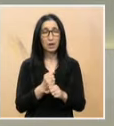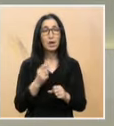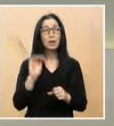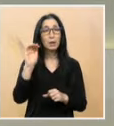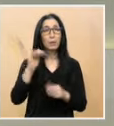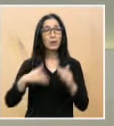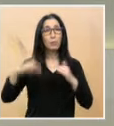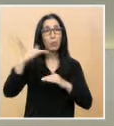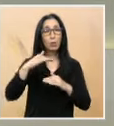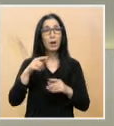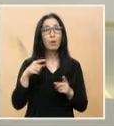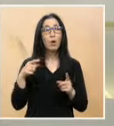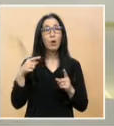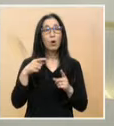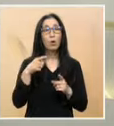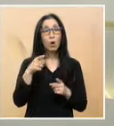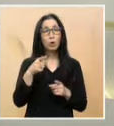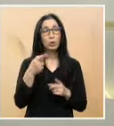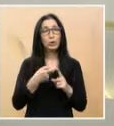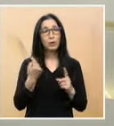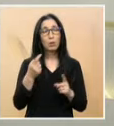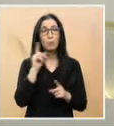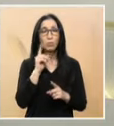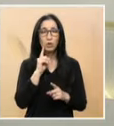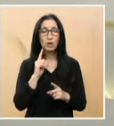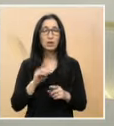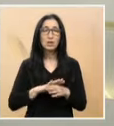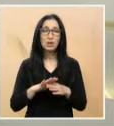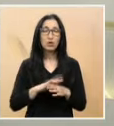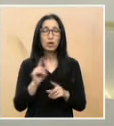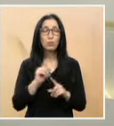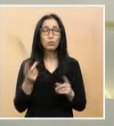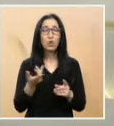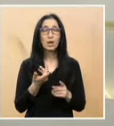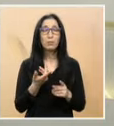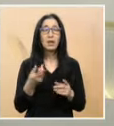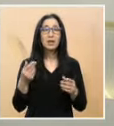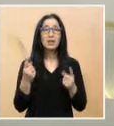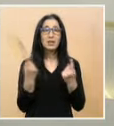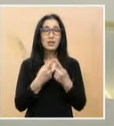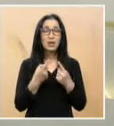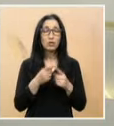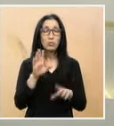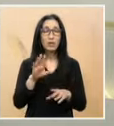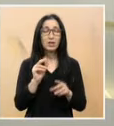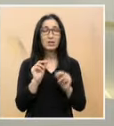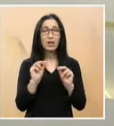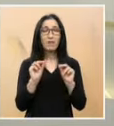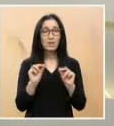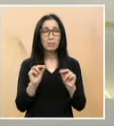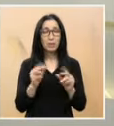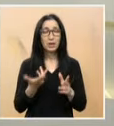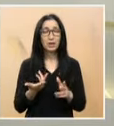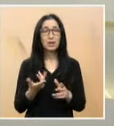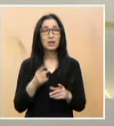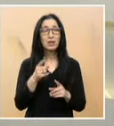бъде по-голям от страна на момчетата. За съжаление, ние не можахме да се срещнем с ваши възпитанишки, тъй като към момента, в който ви